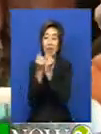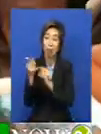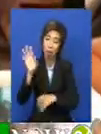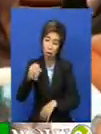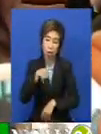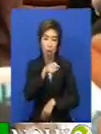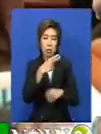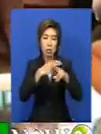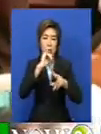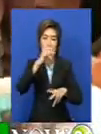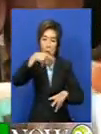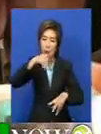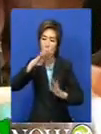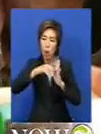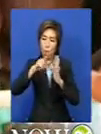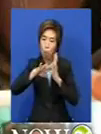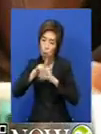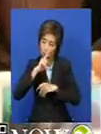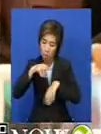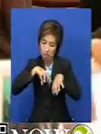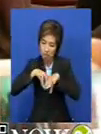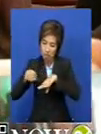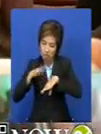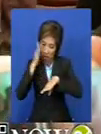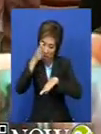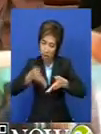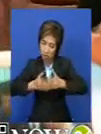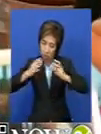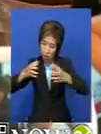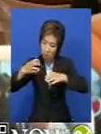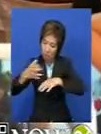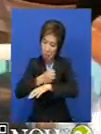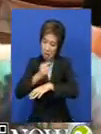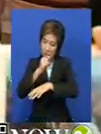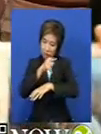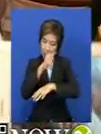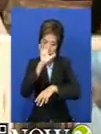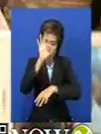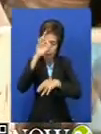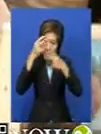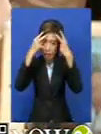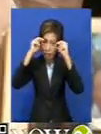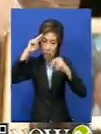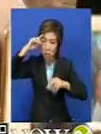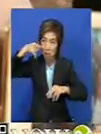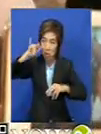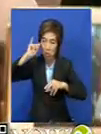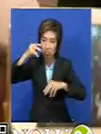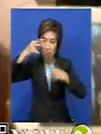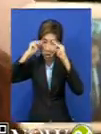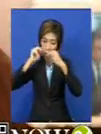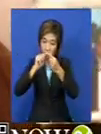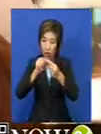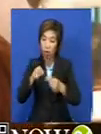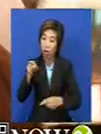พบูลย์นิติตะวันเสนอเตรียมที่จะจัดตั้งพรรคการเมืองแล้วก็ให้พลเอกประยุทธ์เป็นนายกต่อไปมองอย่างไรก็บอกว่